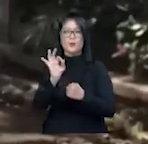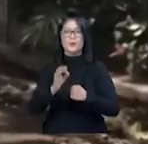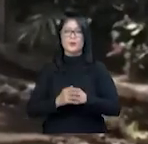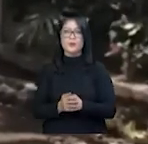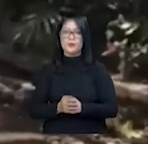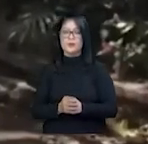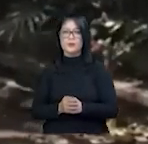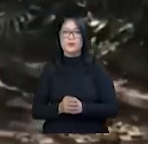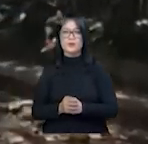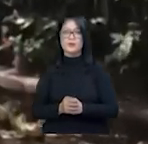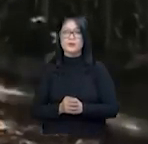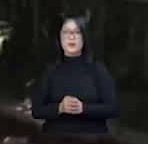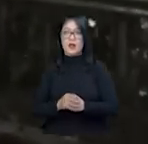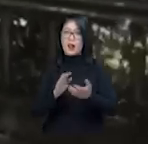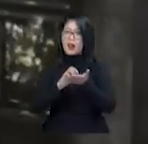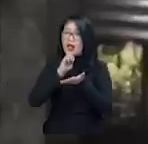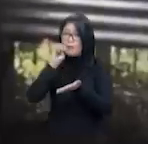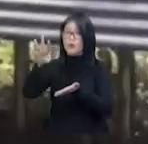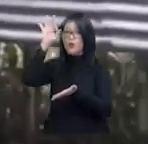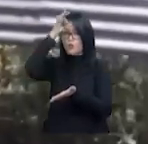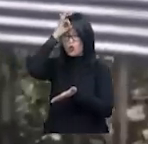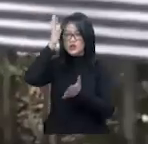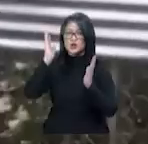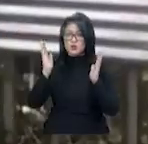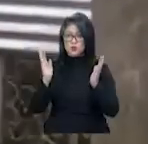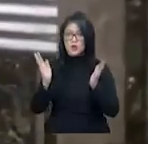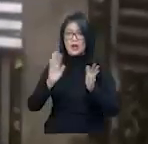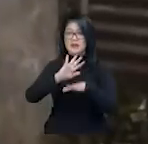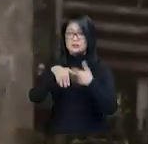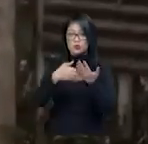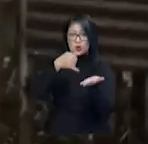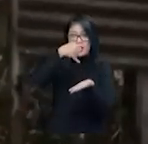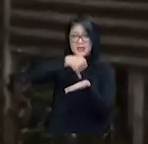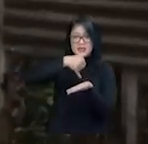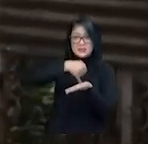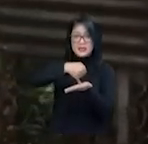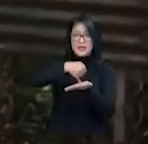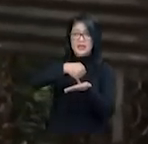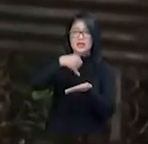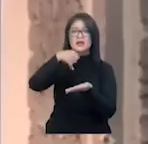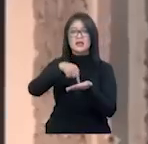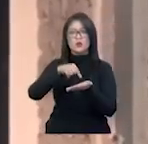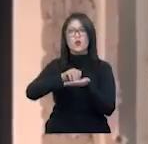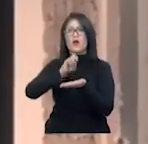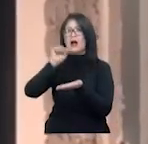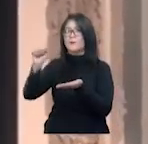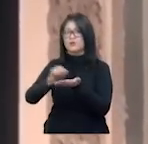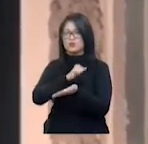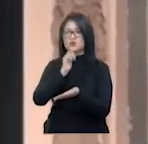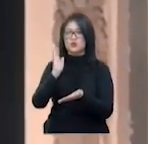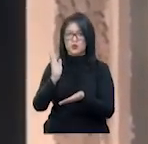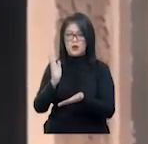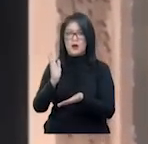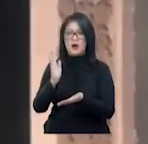Pasca laporan ke polisi oleh pihak pemilik rumah, konten horor tentang rumah kosong di Jalan Sawah Kurung, Kota Bandung telah dihapus oleh pengunggahnya.